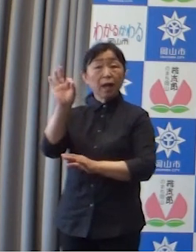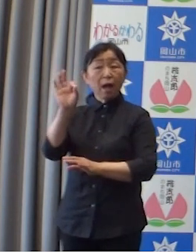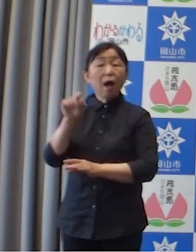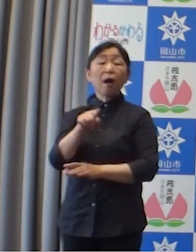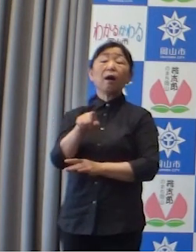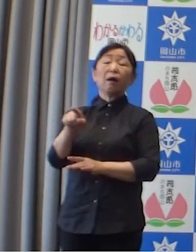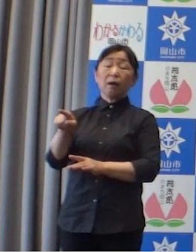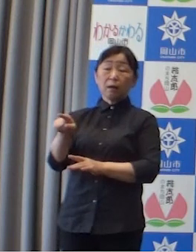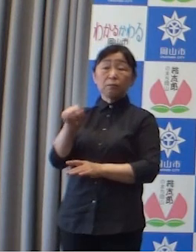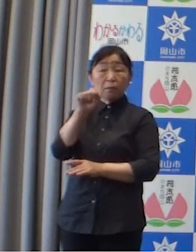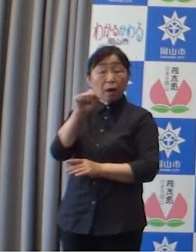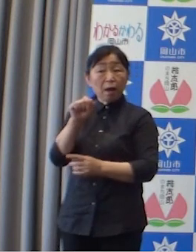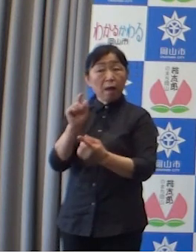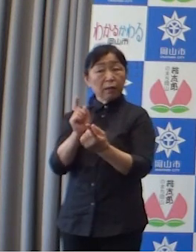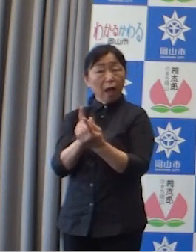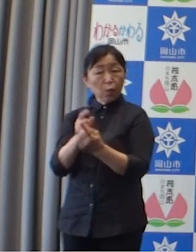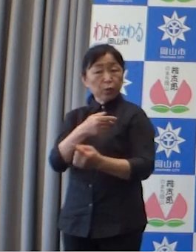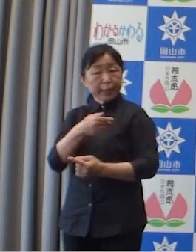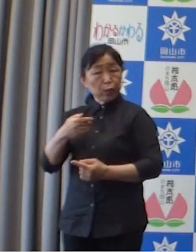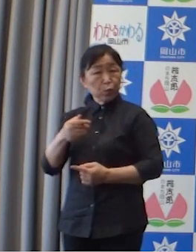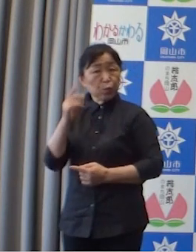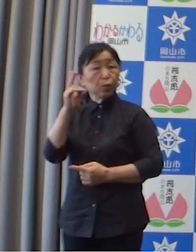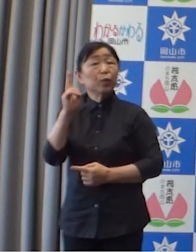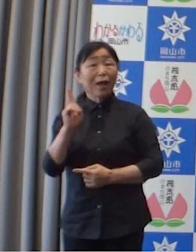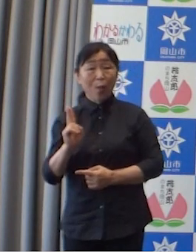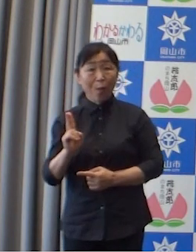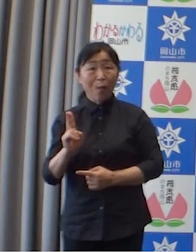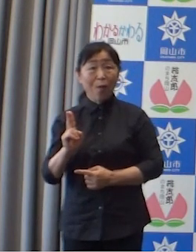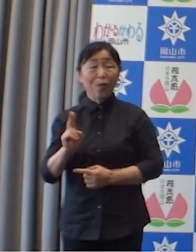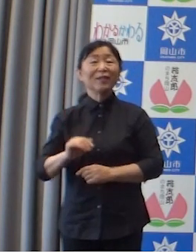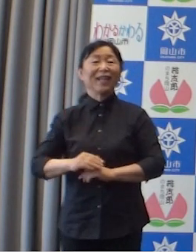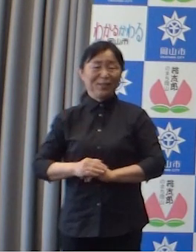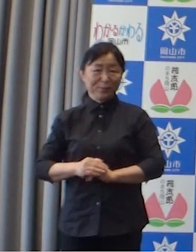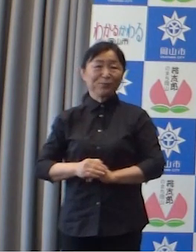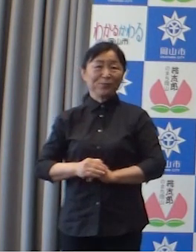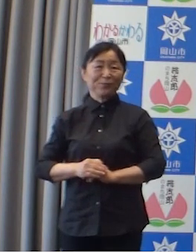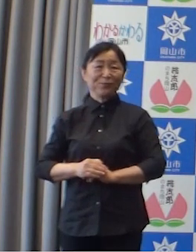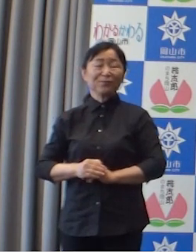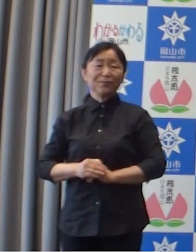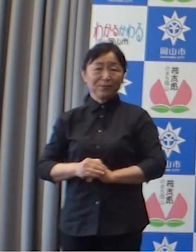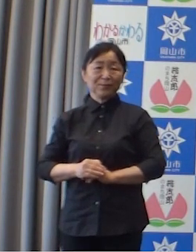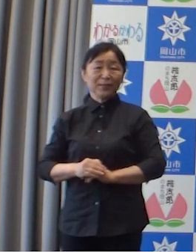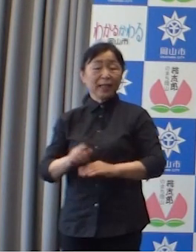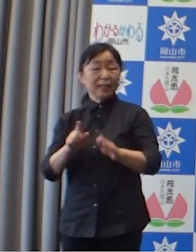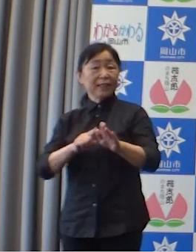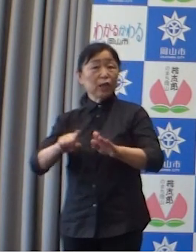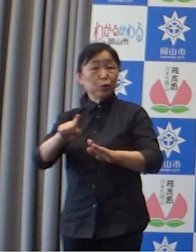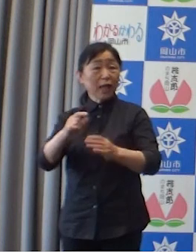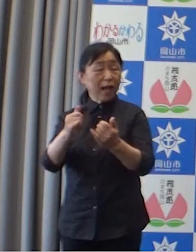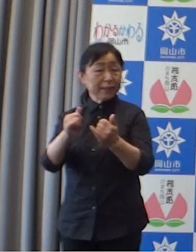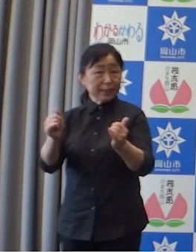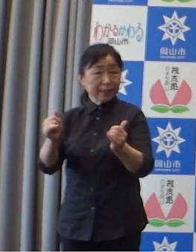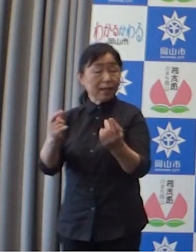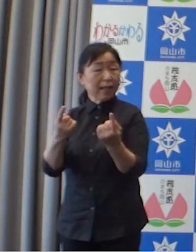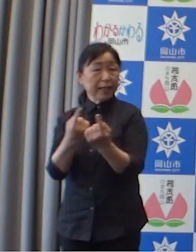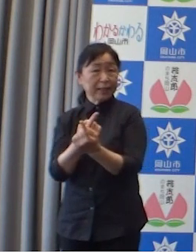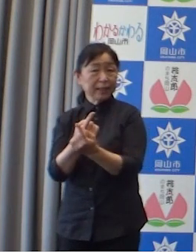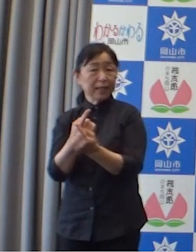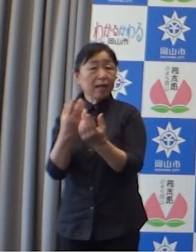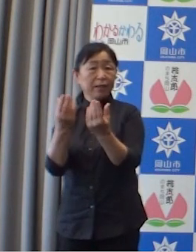これなら十分対応できるだろうと、まあ、若干先駆者にはなりえなかったっていう面で、